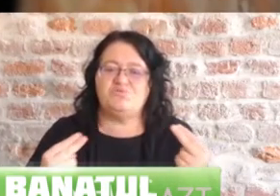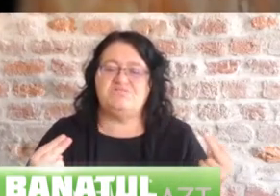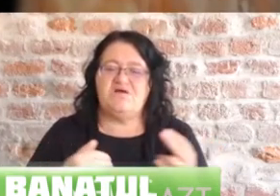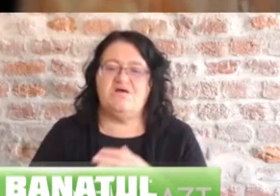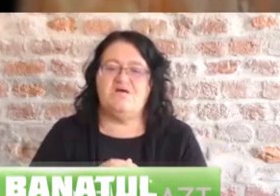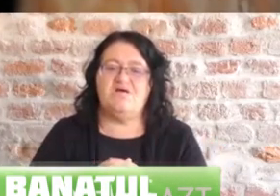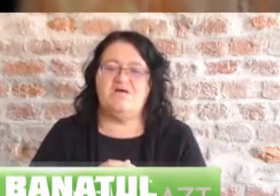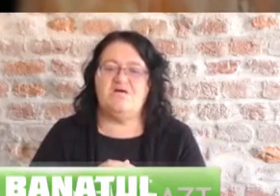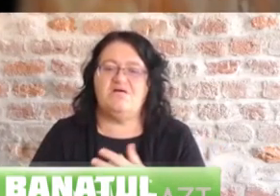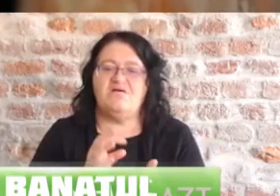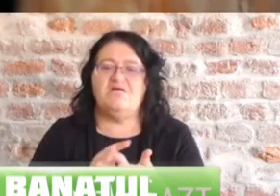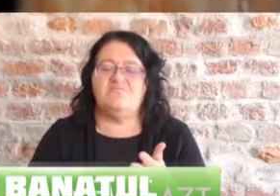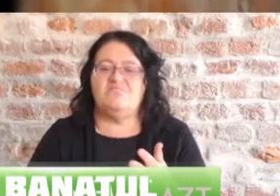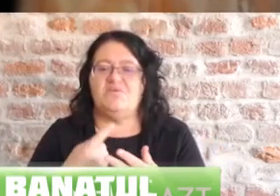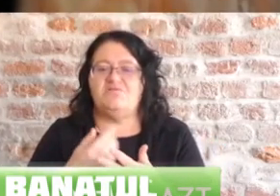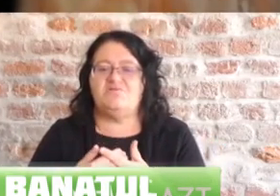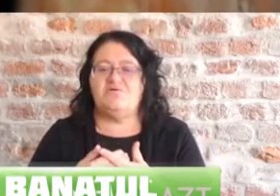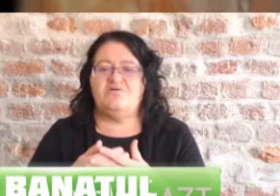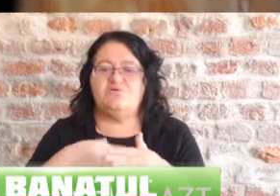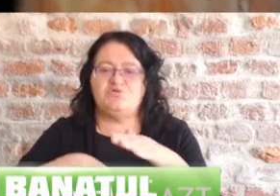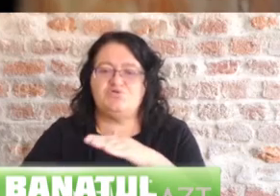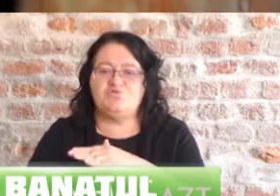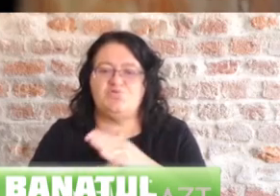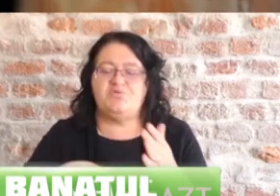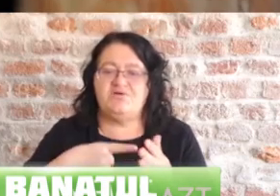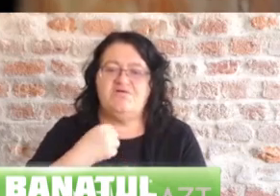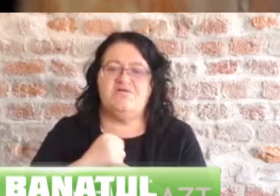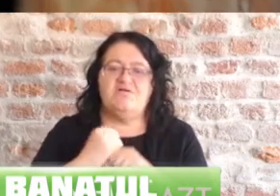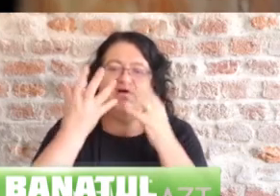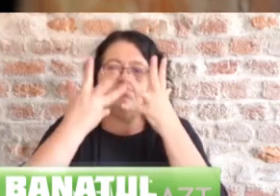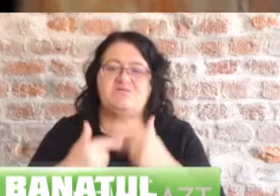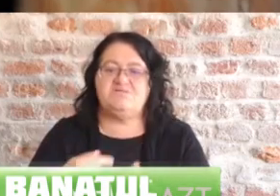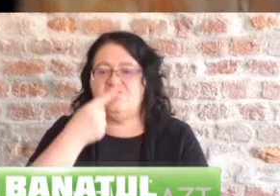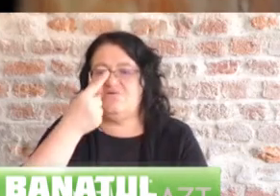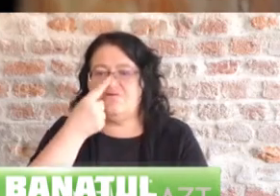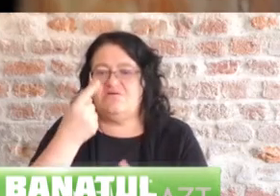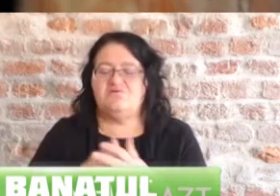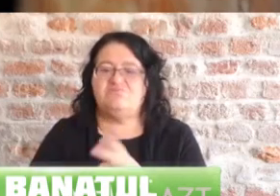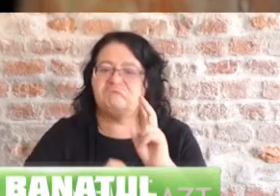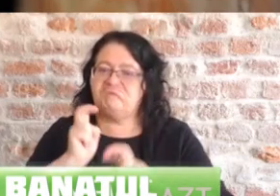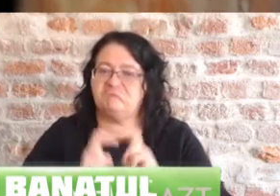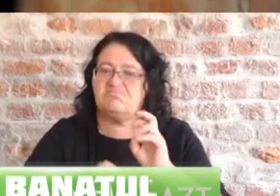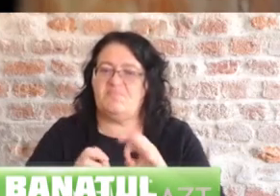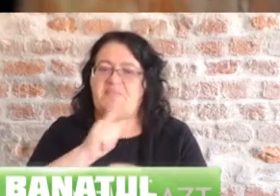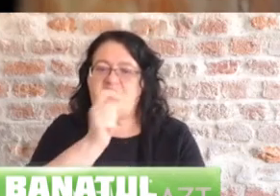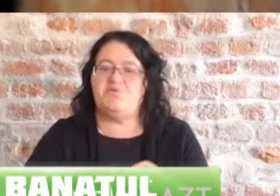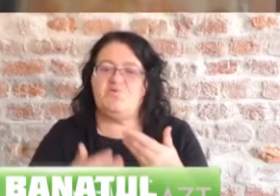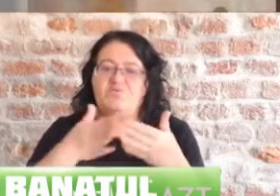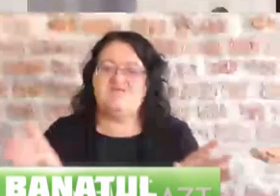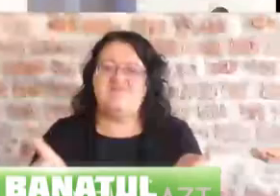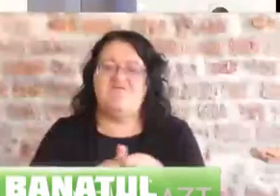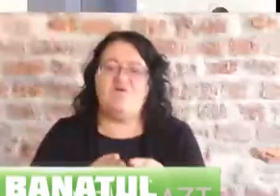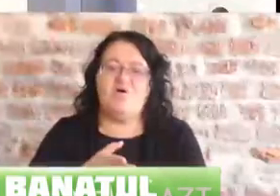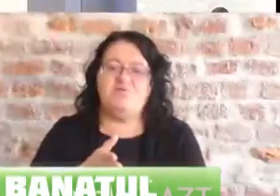un muzeu al stratigrafiei urbane, la nivel subteran, gestionat de administrația orașului, este abil controlată. Proiectul dezvăluie de asemenea